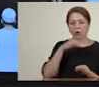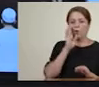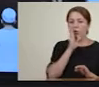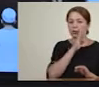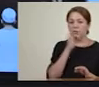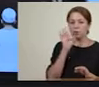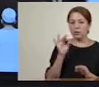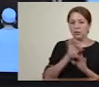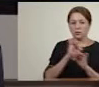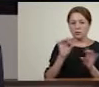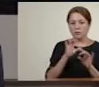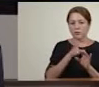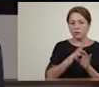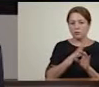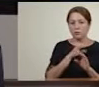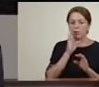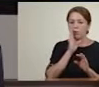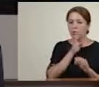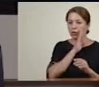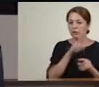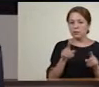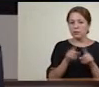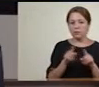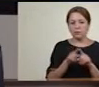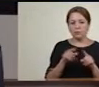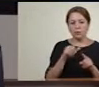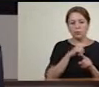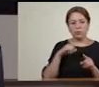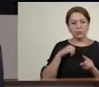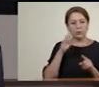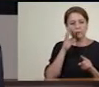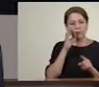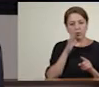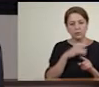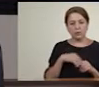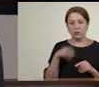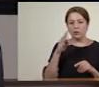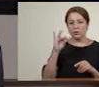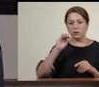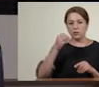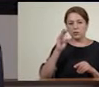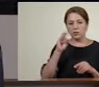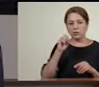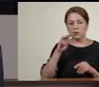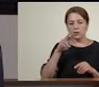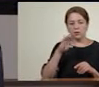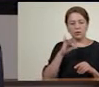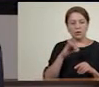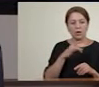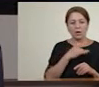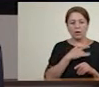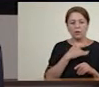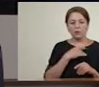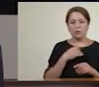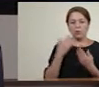ma'lumot beradigan bo'lsam, onasi ham o'z zamonasining diyonatli, qalbida